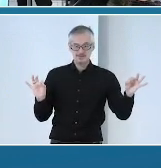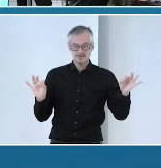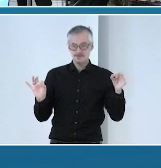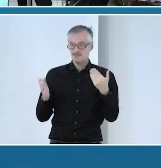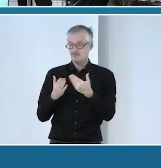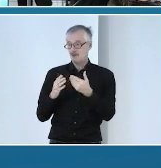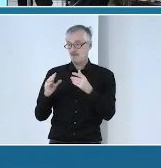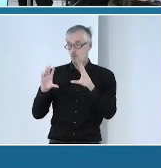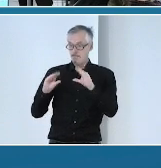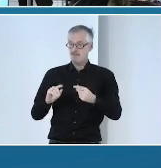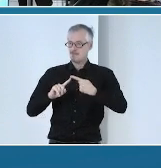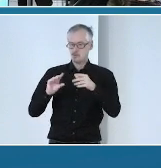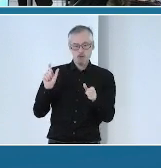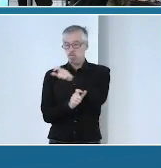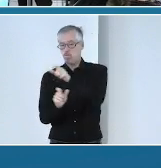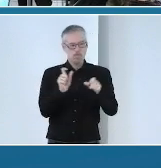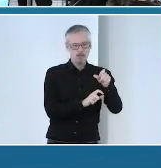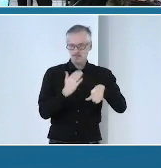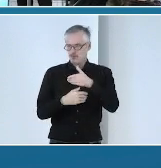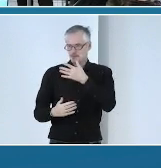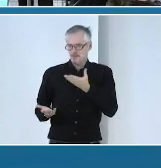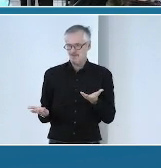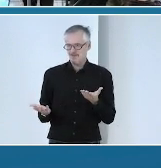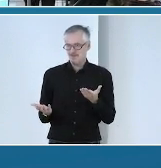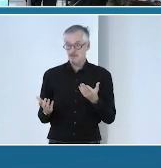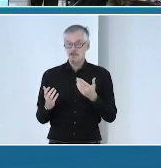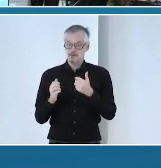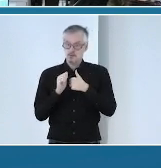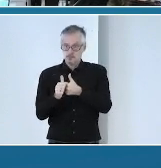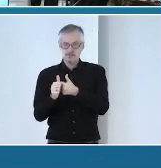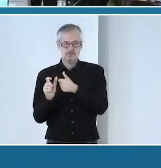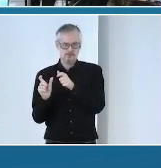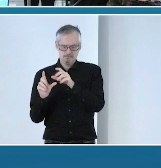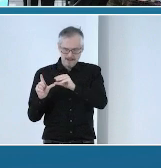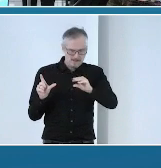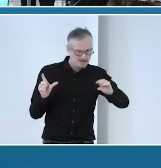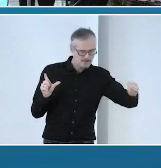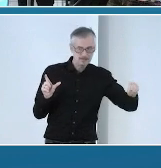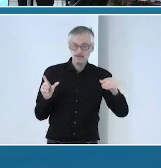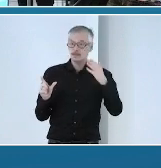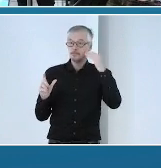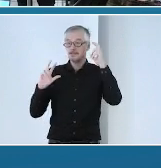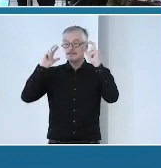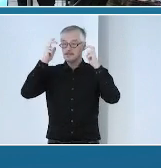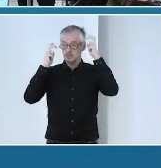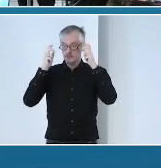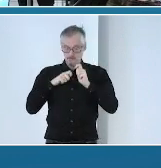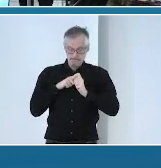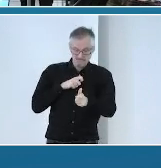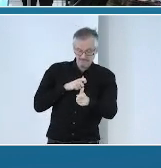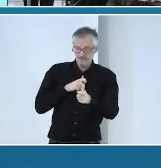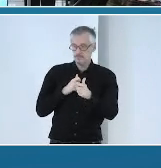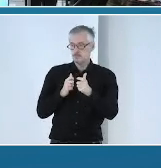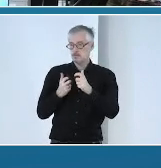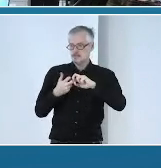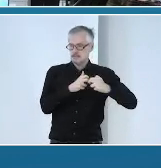on va dire plutôt, et ça se fait en partie spatialement, et donc l'atteinte vestibulaire peut avoir une